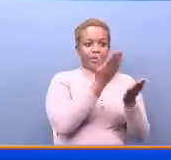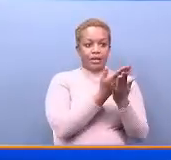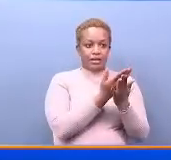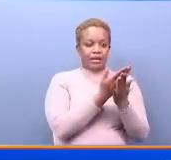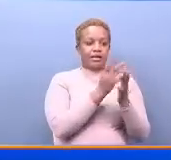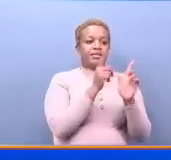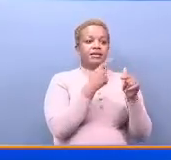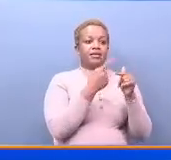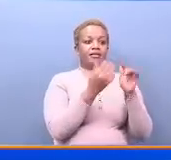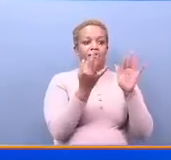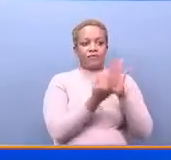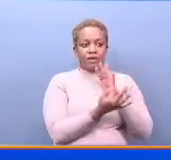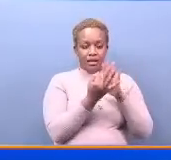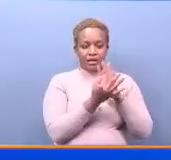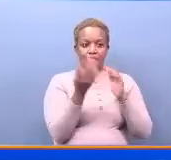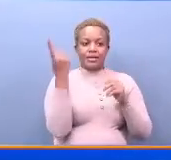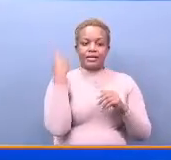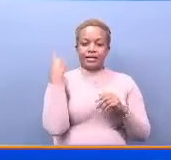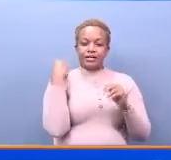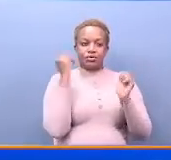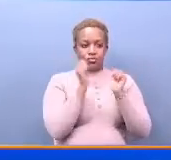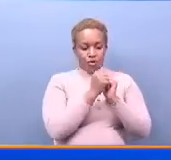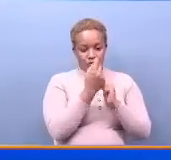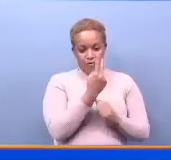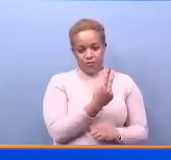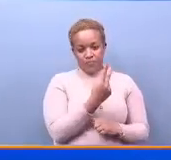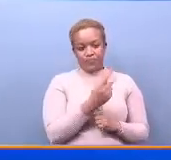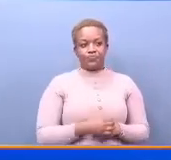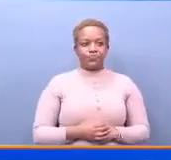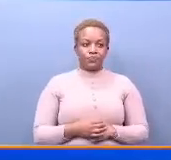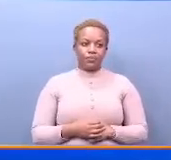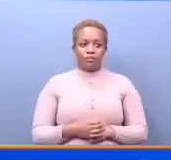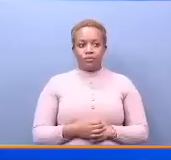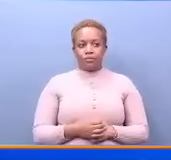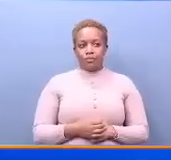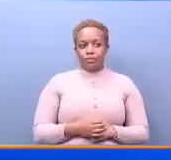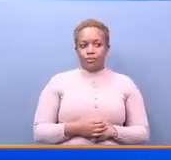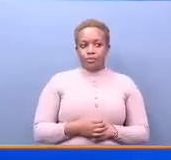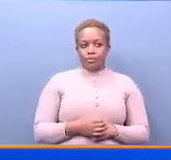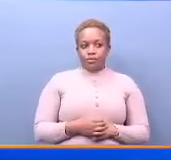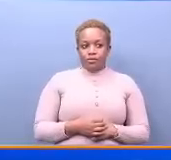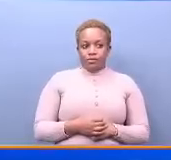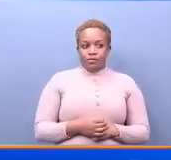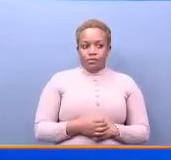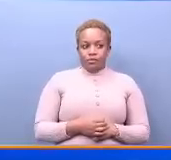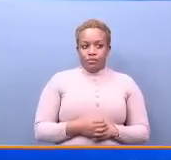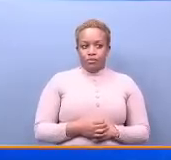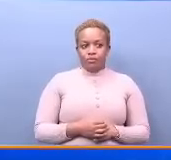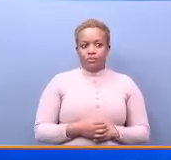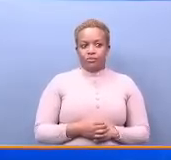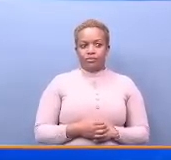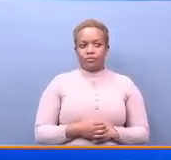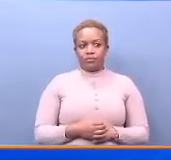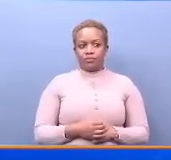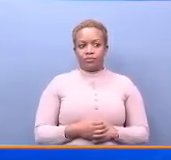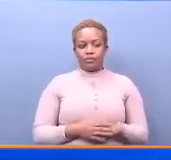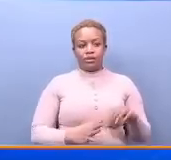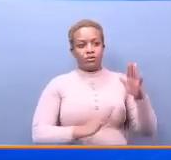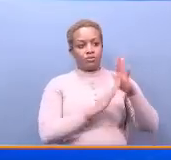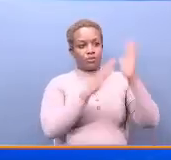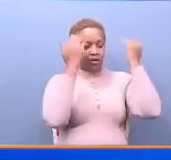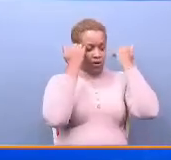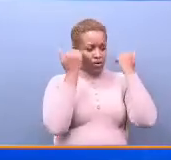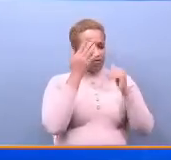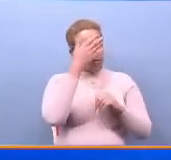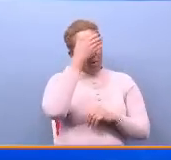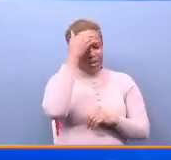usiku tarehe 12. Hii makaratasi yote ni kwa hapa nitakusomea. Saa 6 usiku tarehe 12. Supreme Court